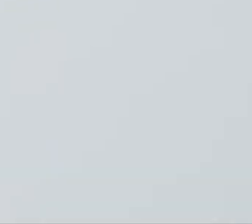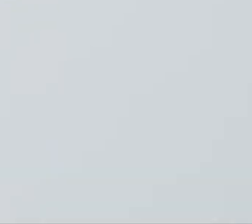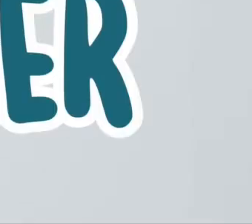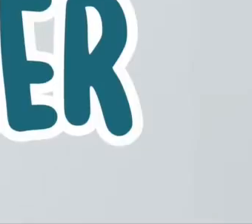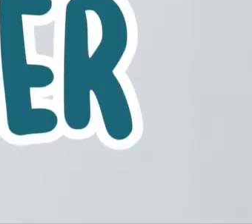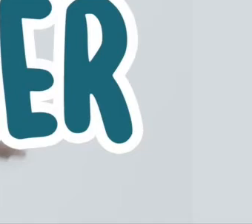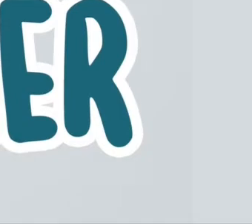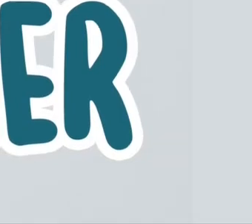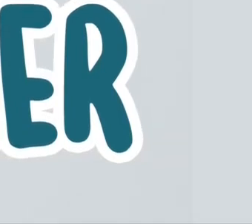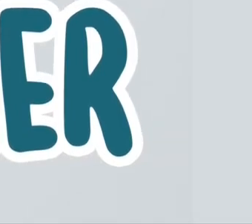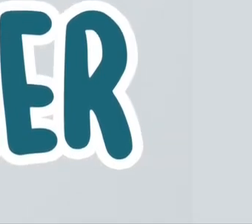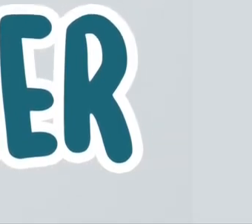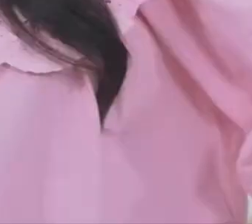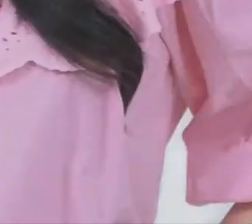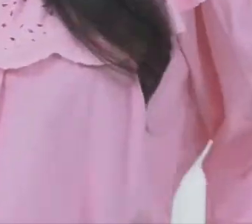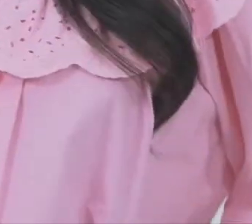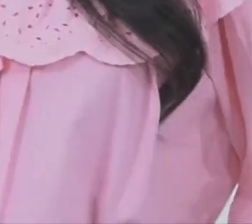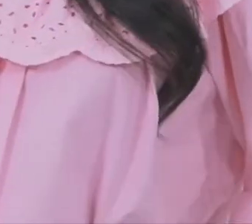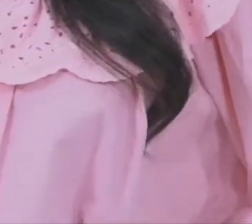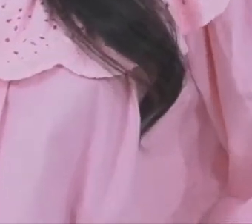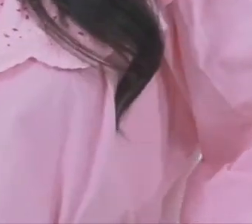hoah Oke